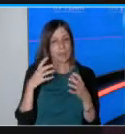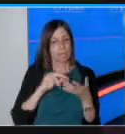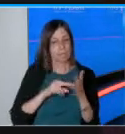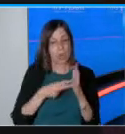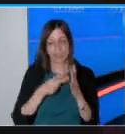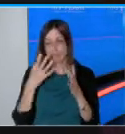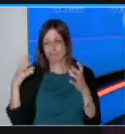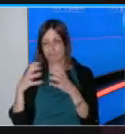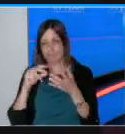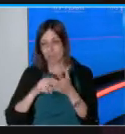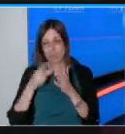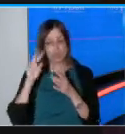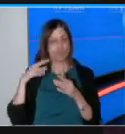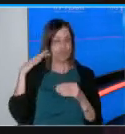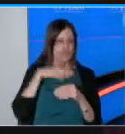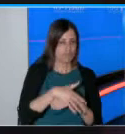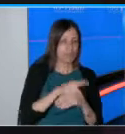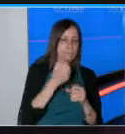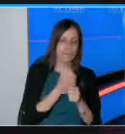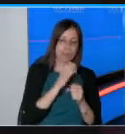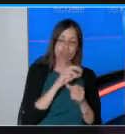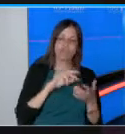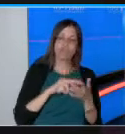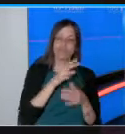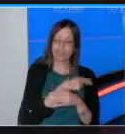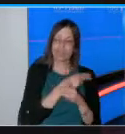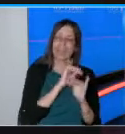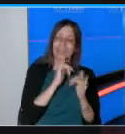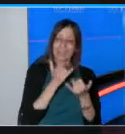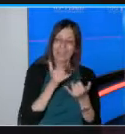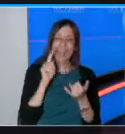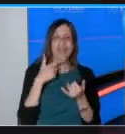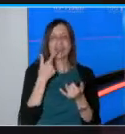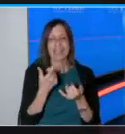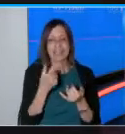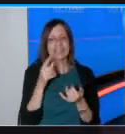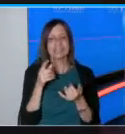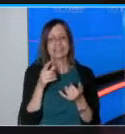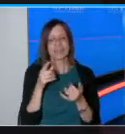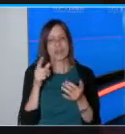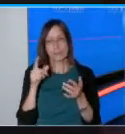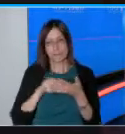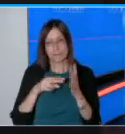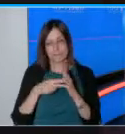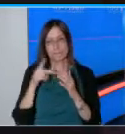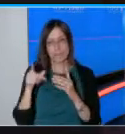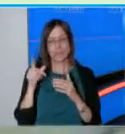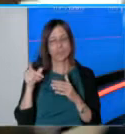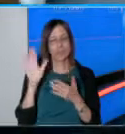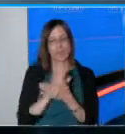יש השלכות על הפעילות של המשטרה? כן, אבל אני אומר מאיזה מקום. הדרג הפוליטי בסופו של דבר